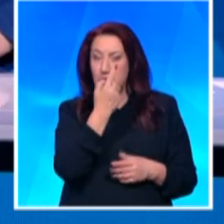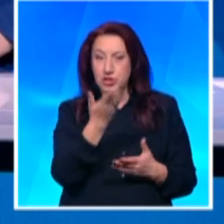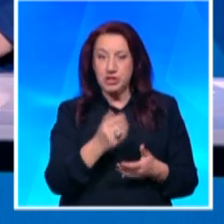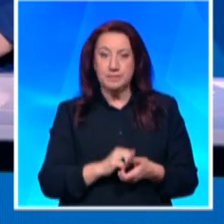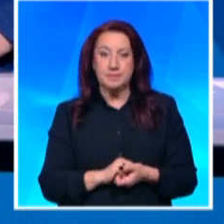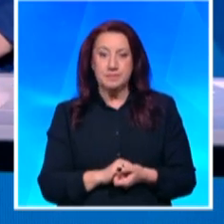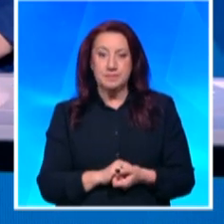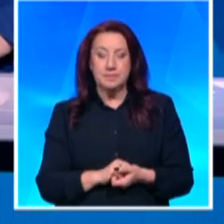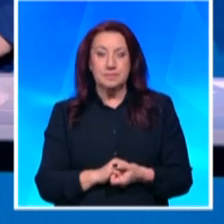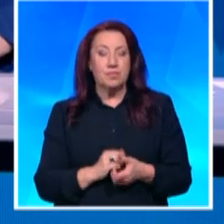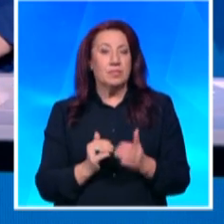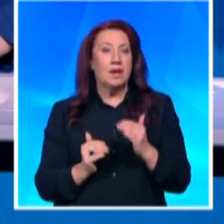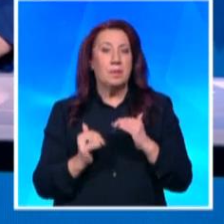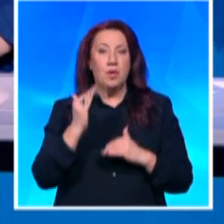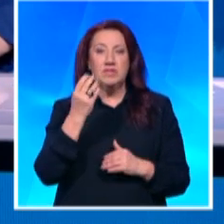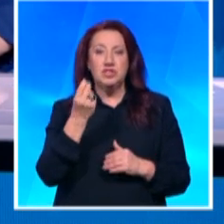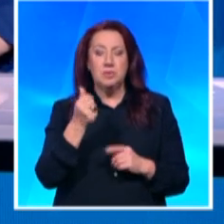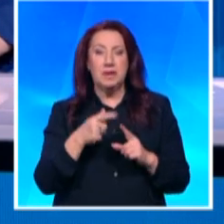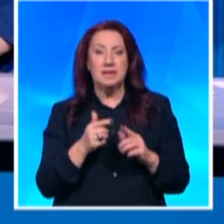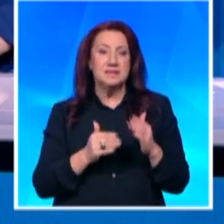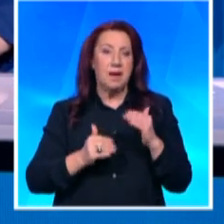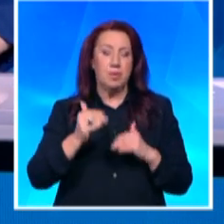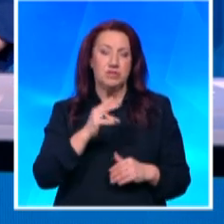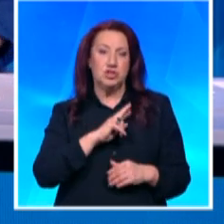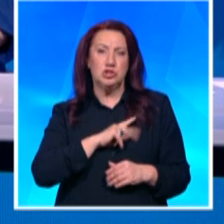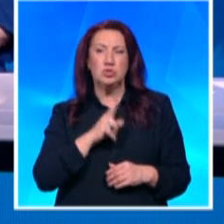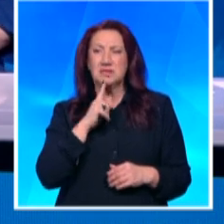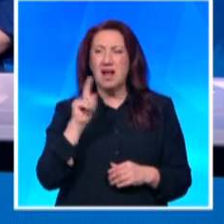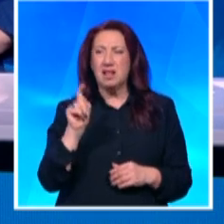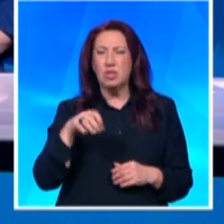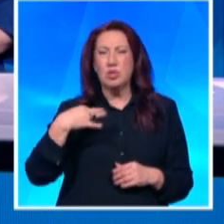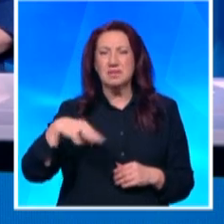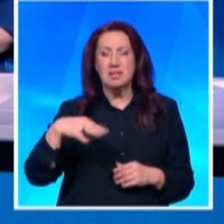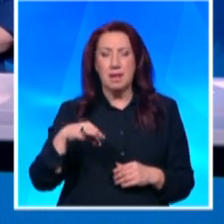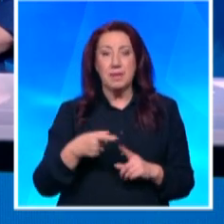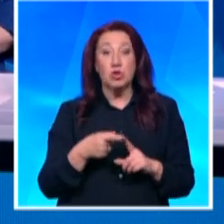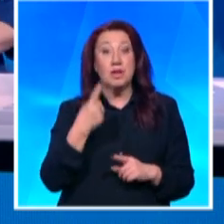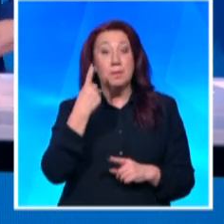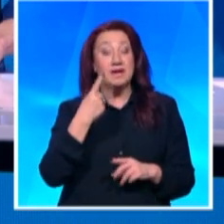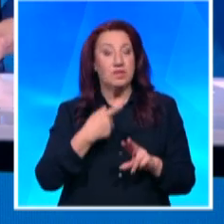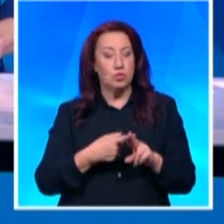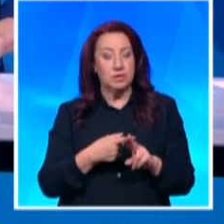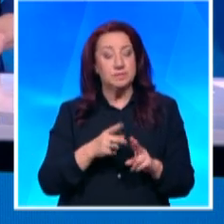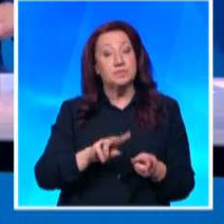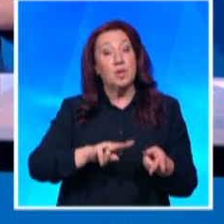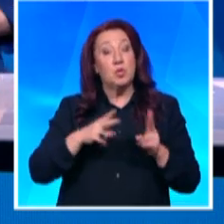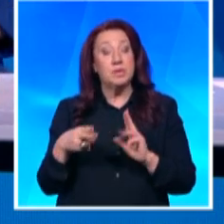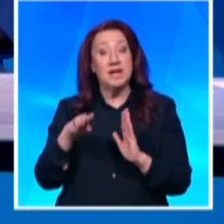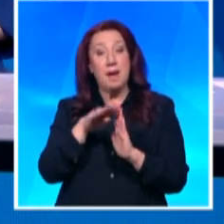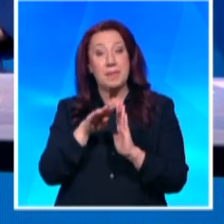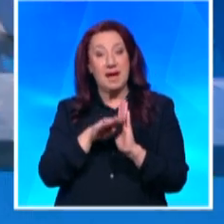Повече пари за повече социално слаби от 1 юни. Министерският съвет промени правилник в закона за социалното